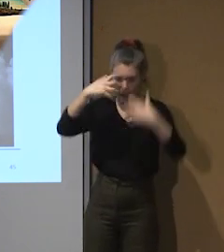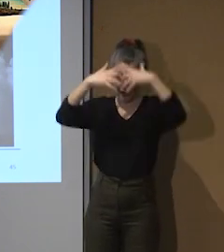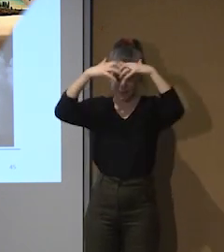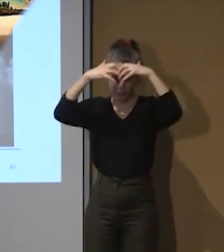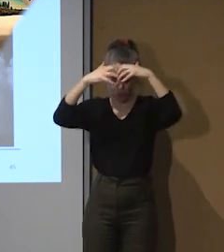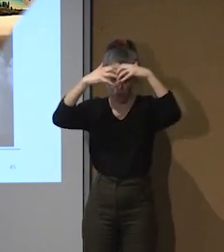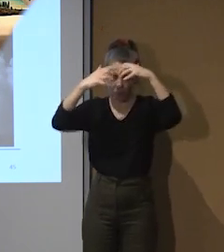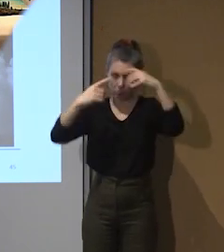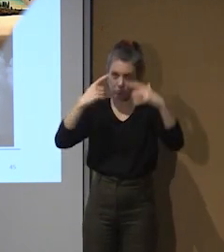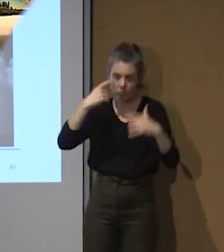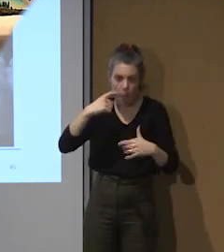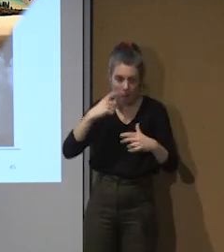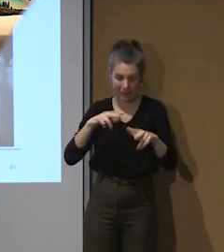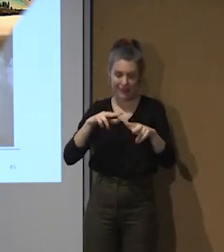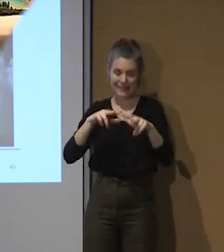sur